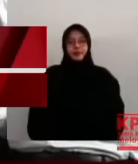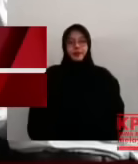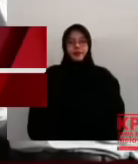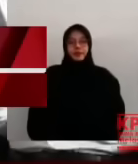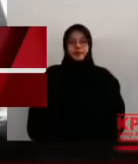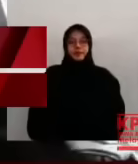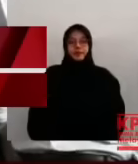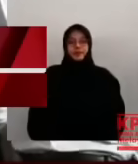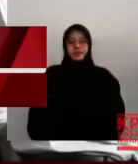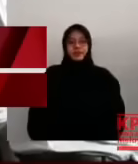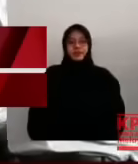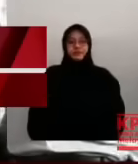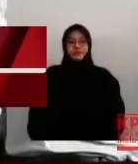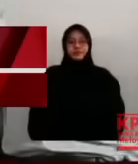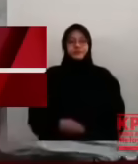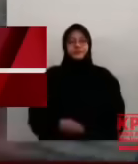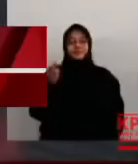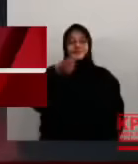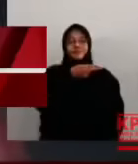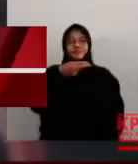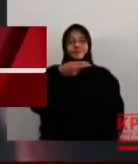menyanyikan lagu Indonesia